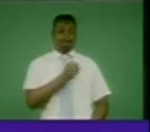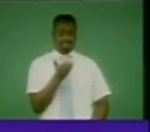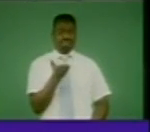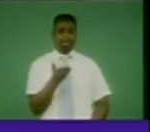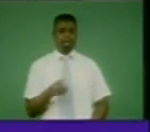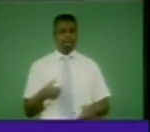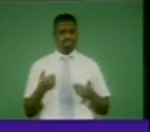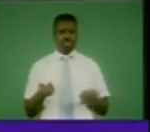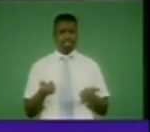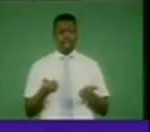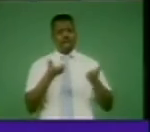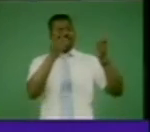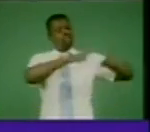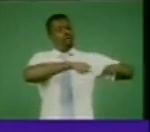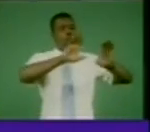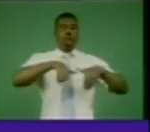kwa hiyo hakuna adhabu yoyote.